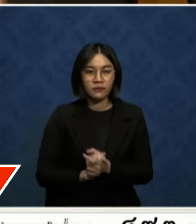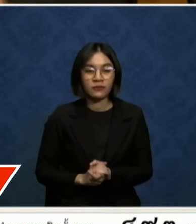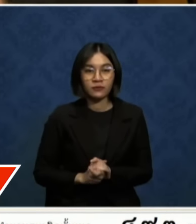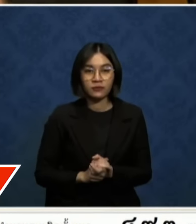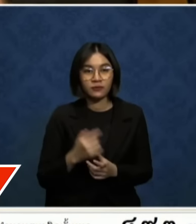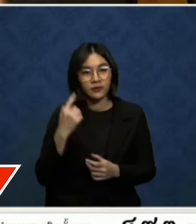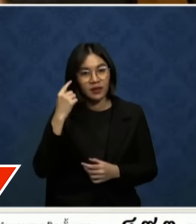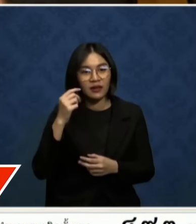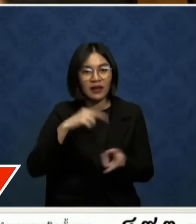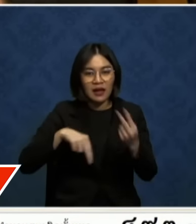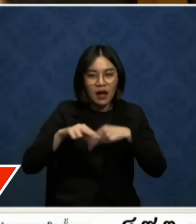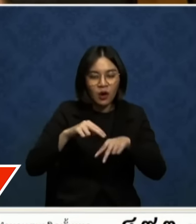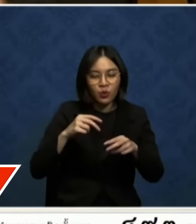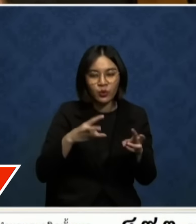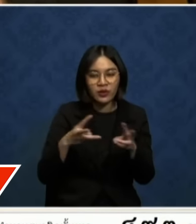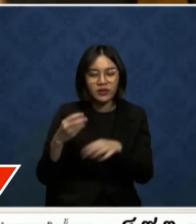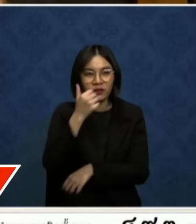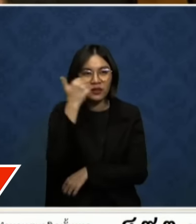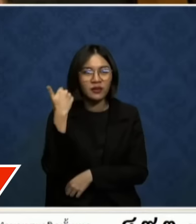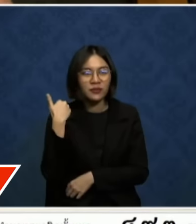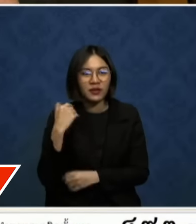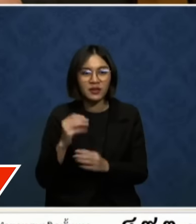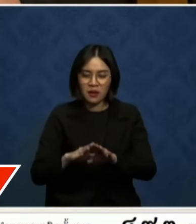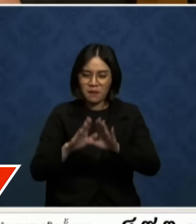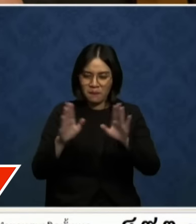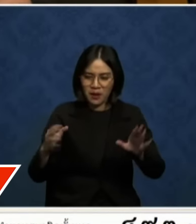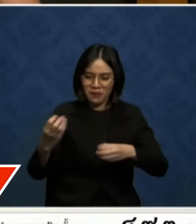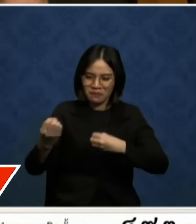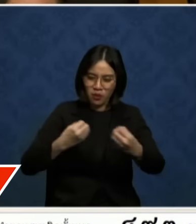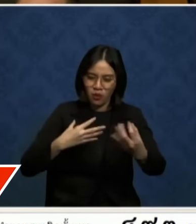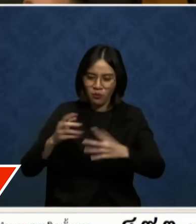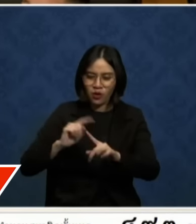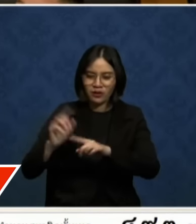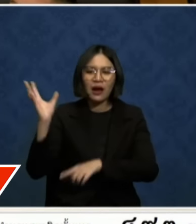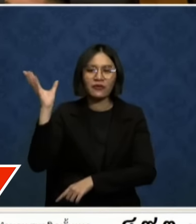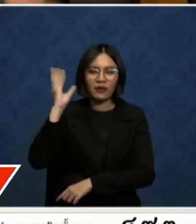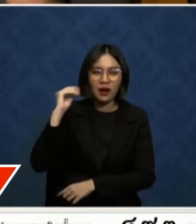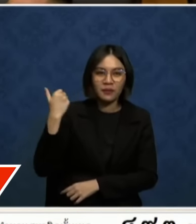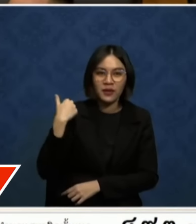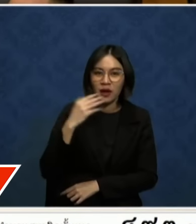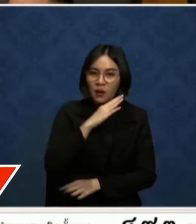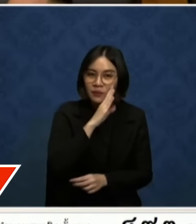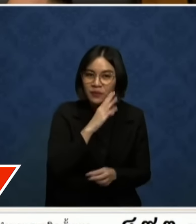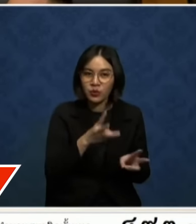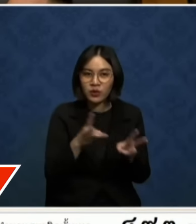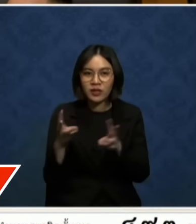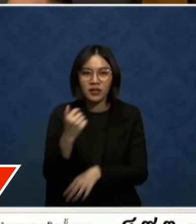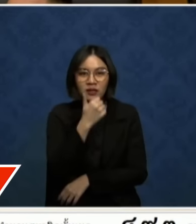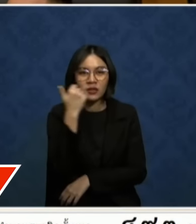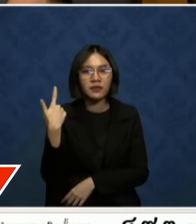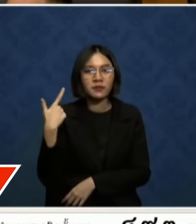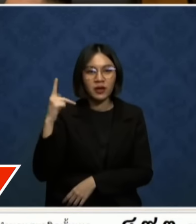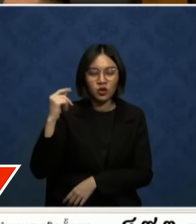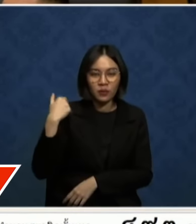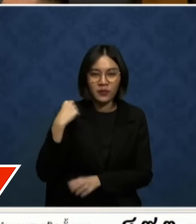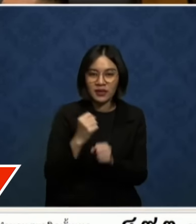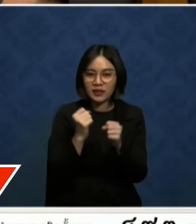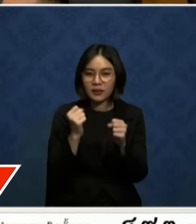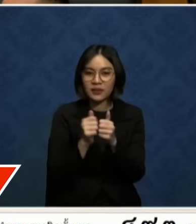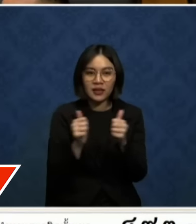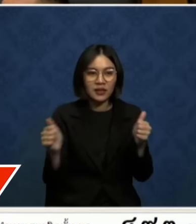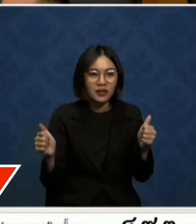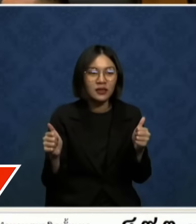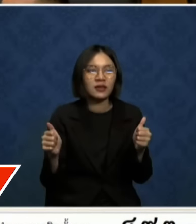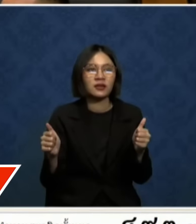ก็พยายามหาวิธีอื่นนะครับจริงๆก็เปิดรับฟังนะครับว่าถ้ามันมีวิธีการอย่างอื่นที่อาจจะเป็นประโยชน์กว่าหรือทำได้ดีกว่านะครับที่อ